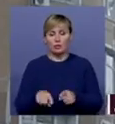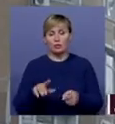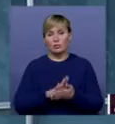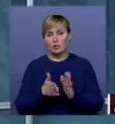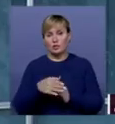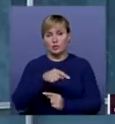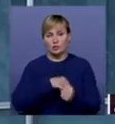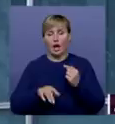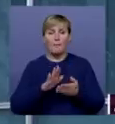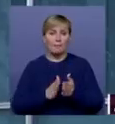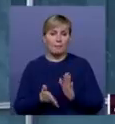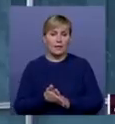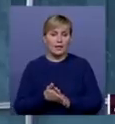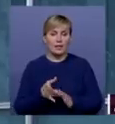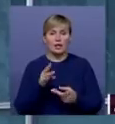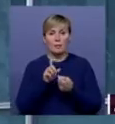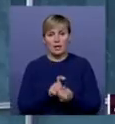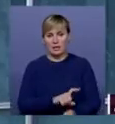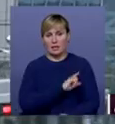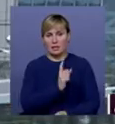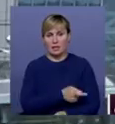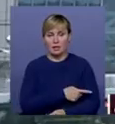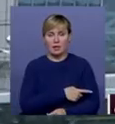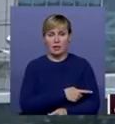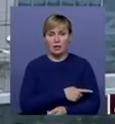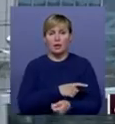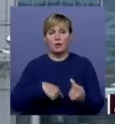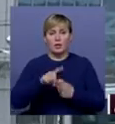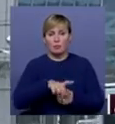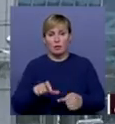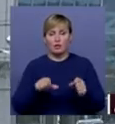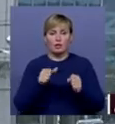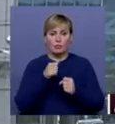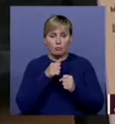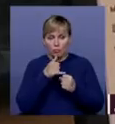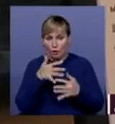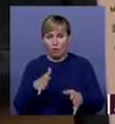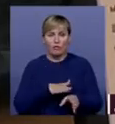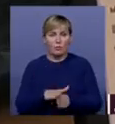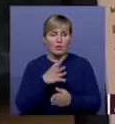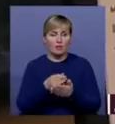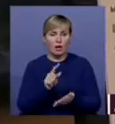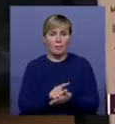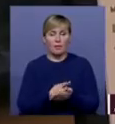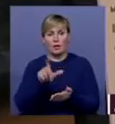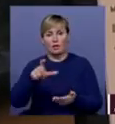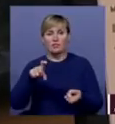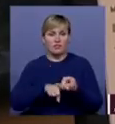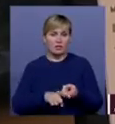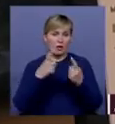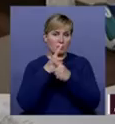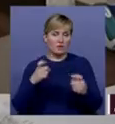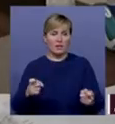ситуацию обстоятельством непреодолимой силы. Проще говоря, предприниматели не могут выполнить свои обязательства с деловыми партнерами в связи с